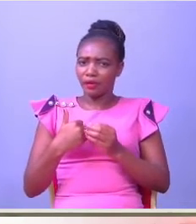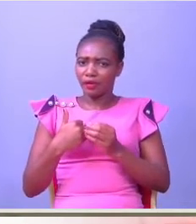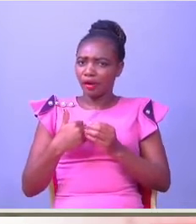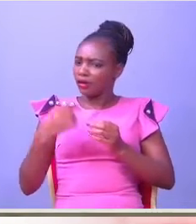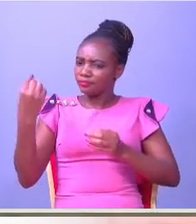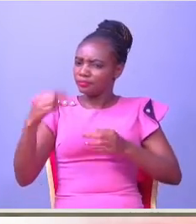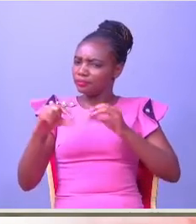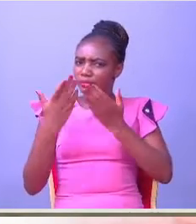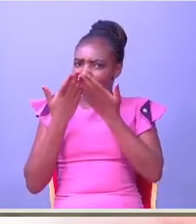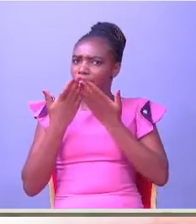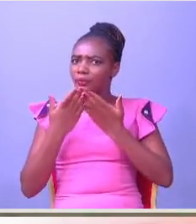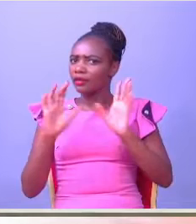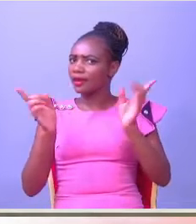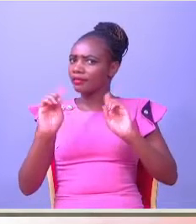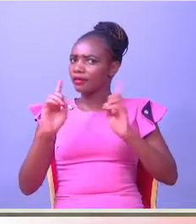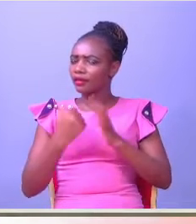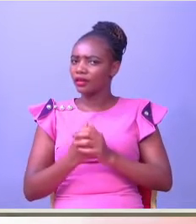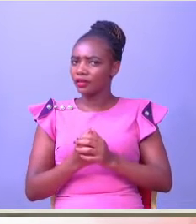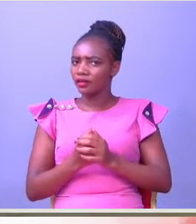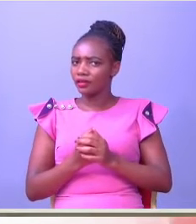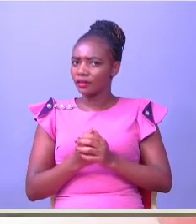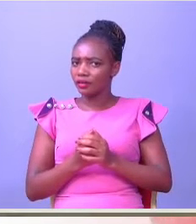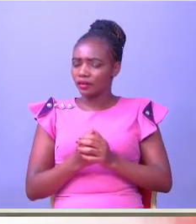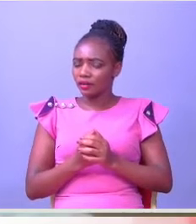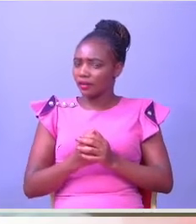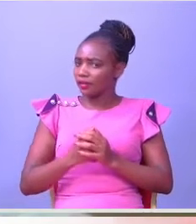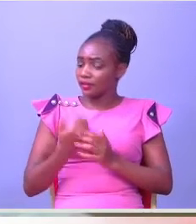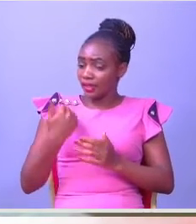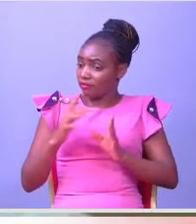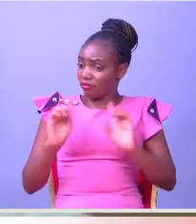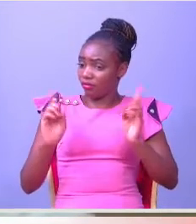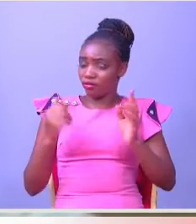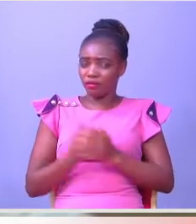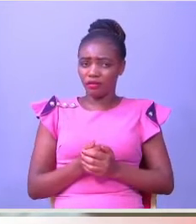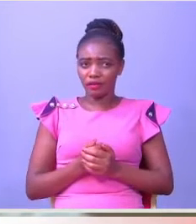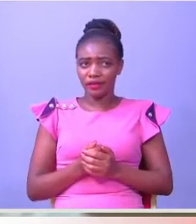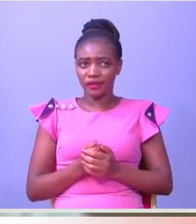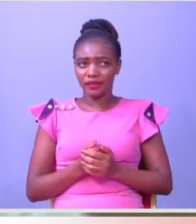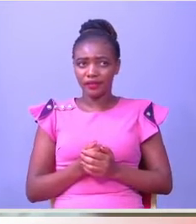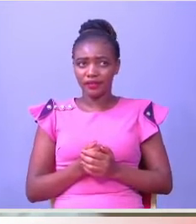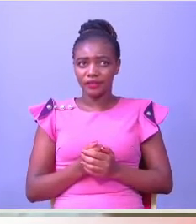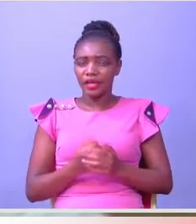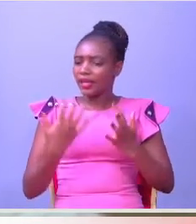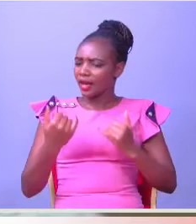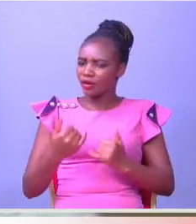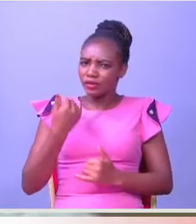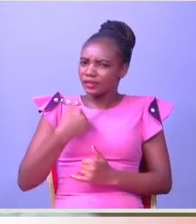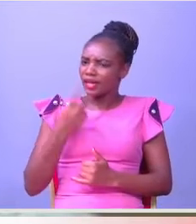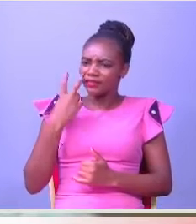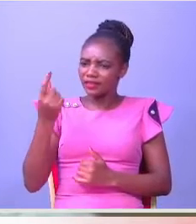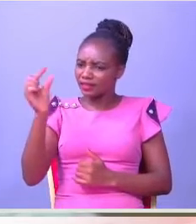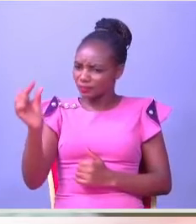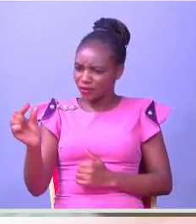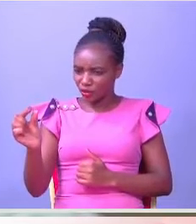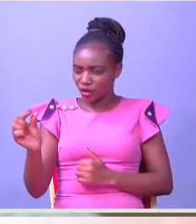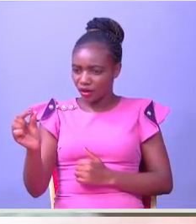niambie, aliniona. Mi sio mchawi tangu nikuja hapa. Kutoka tangu, sijawahi kuona kama ni mchawi. Ndiyo